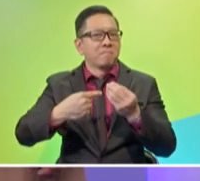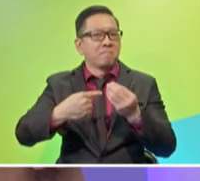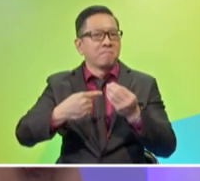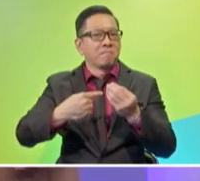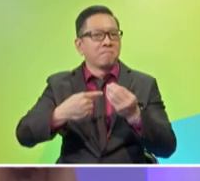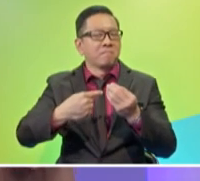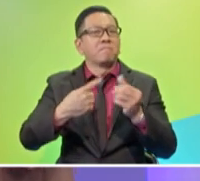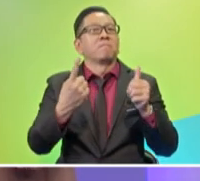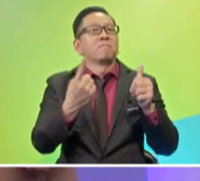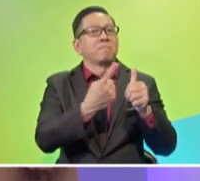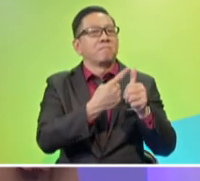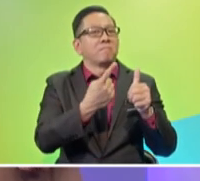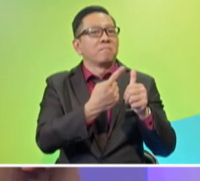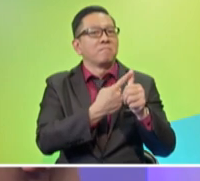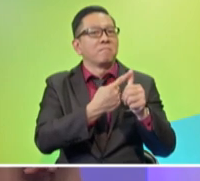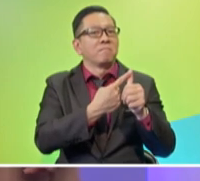yang pertama, MA